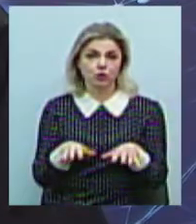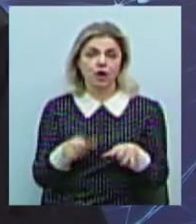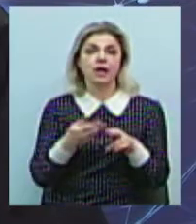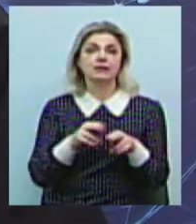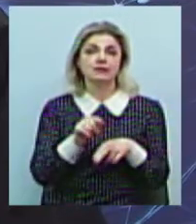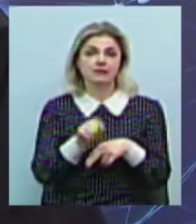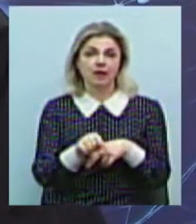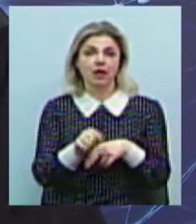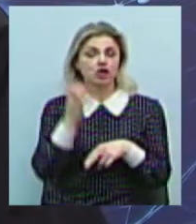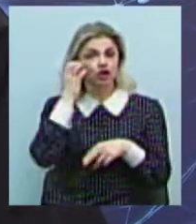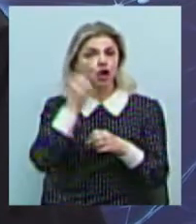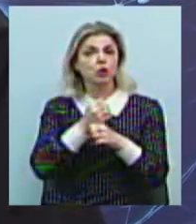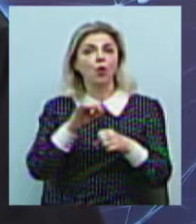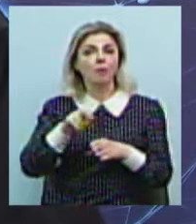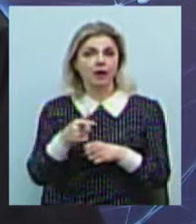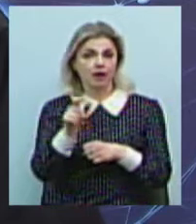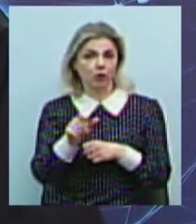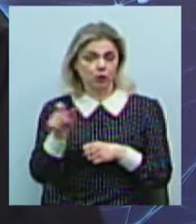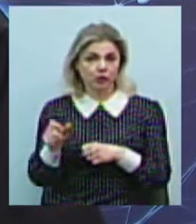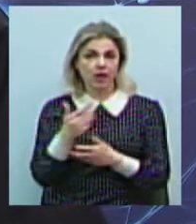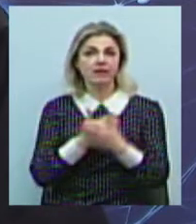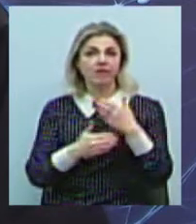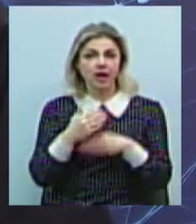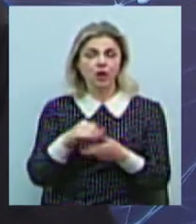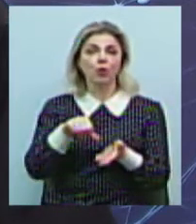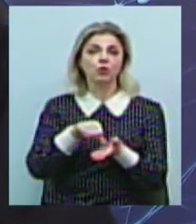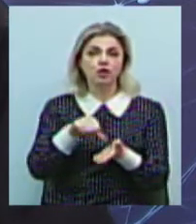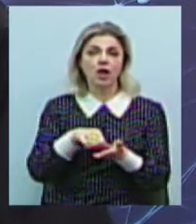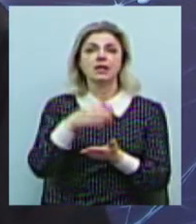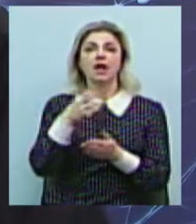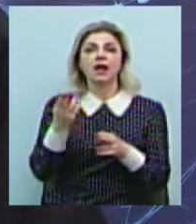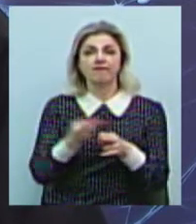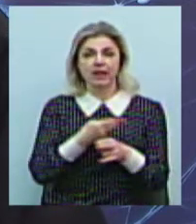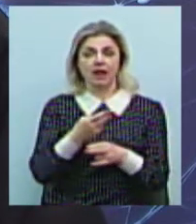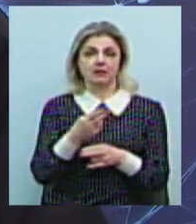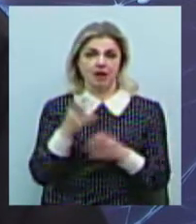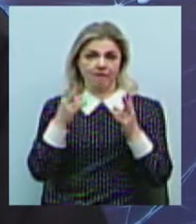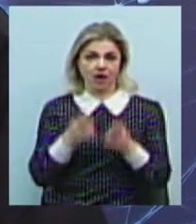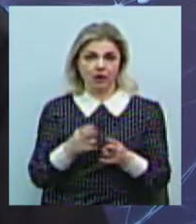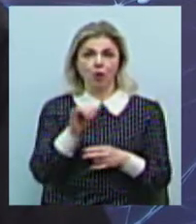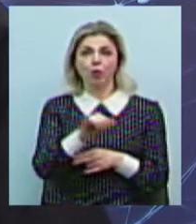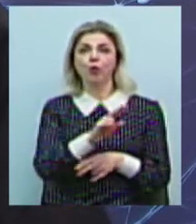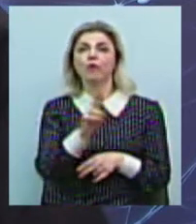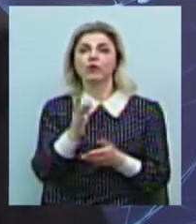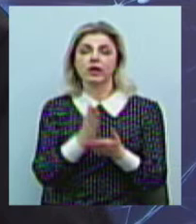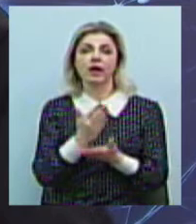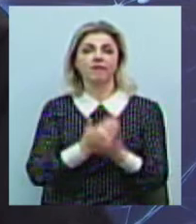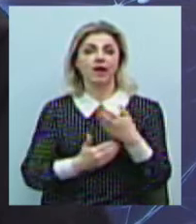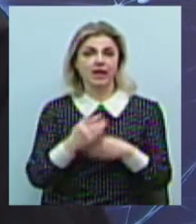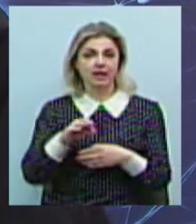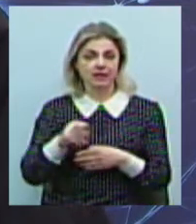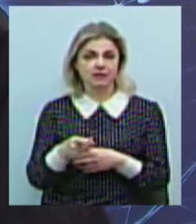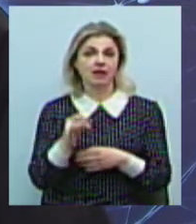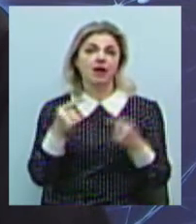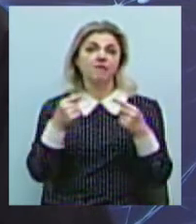це чорнобильці, інваліди, учасники ліквідації аварії, тобто у кого є інвалідність. Їм,